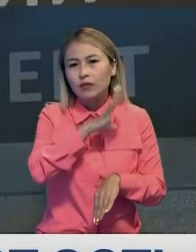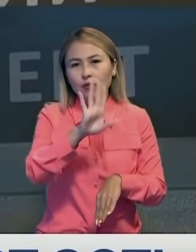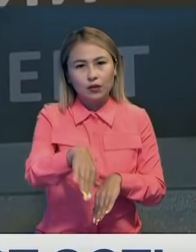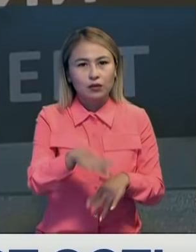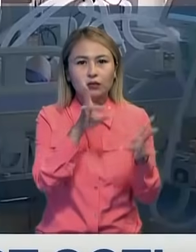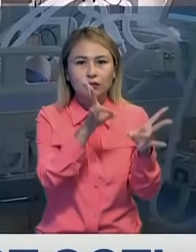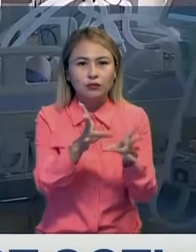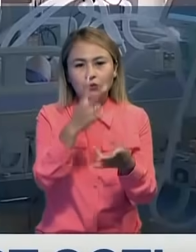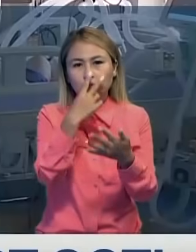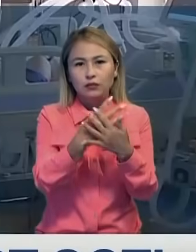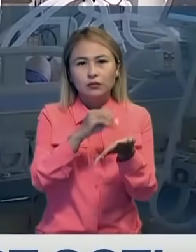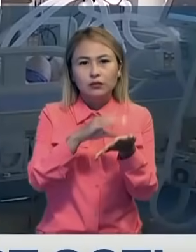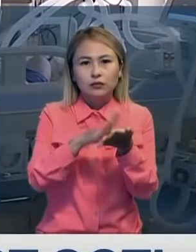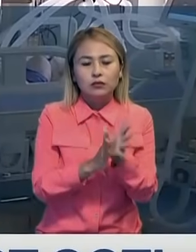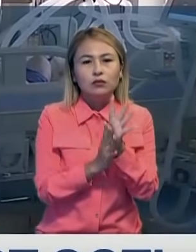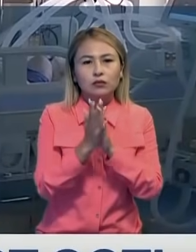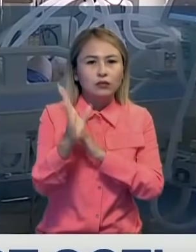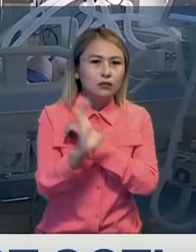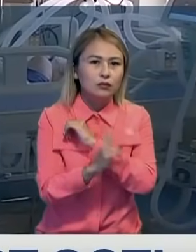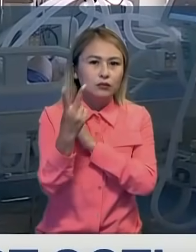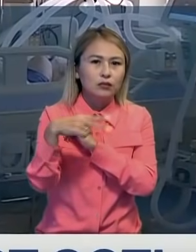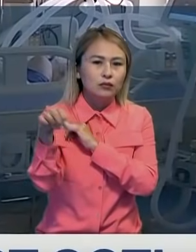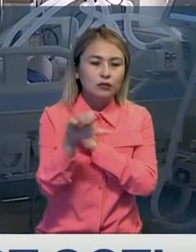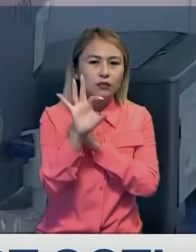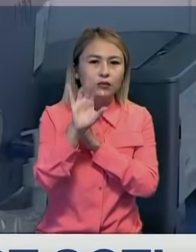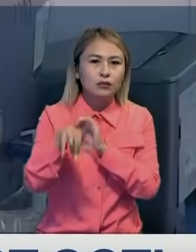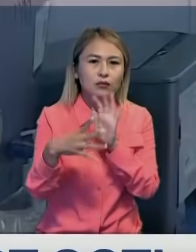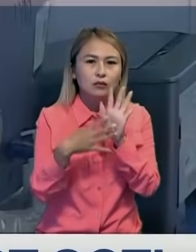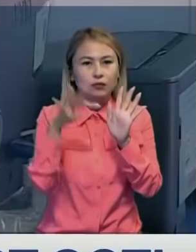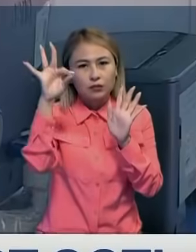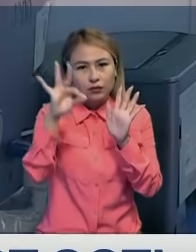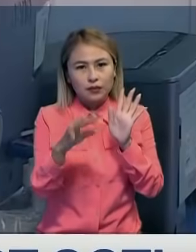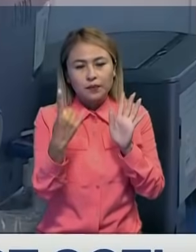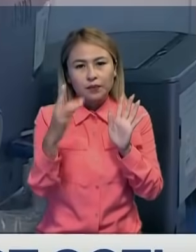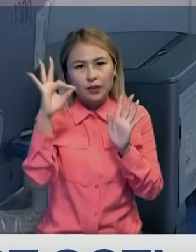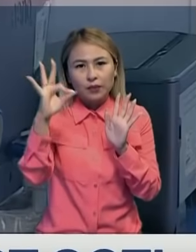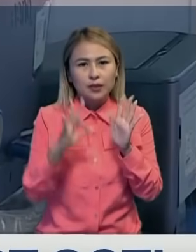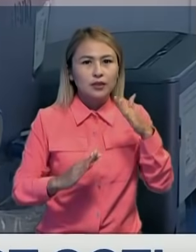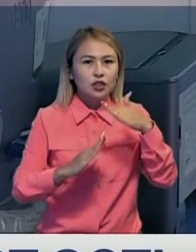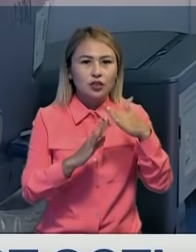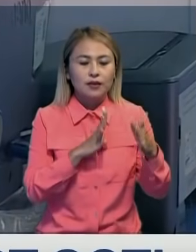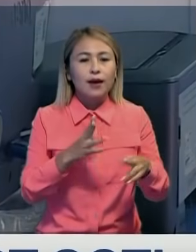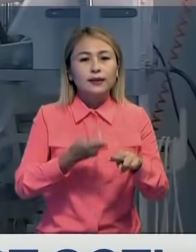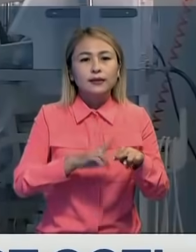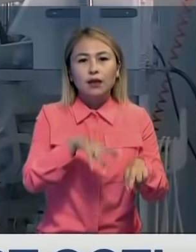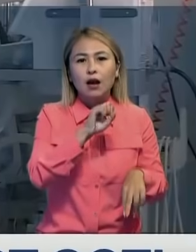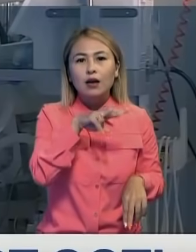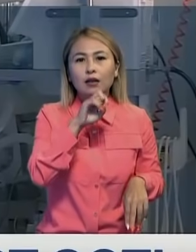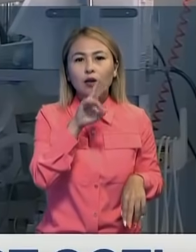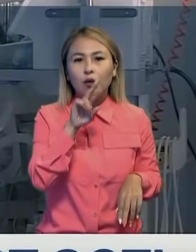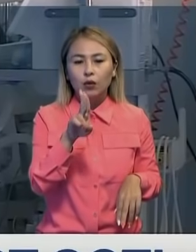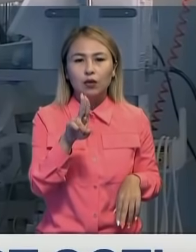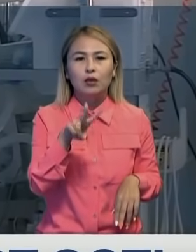болмаған. Сырқаттанғандар көрсеткішінің өсуі соңғы 2 аптада 0,9%-тен 1%-ке жетті.